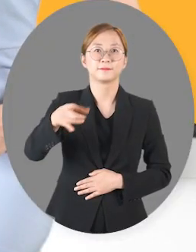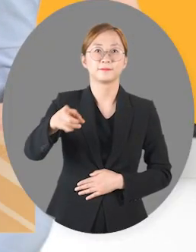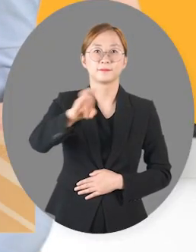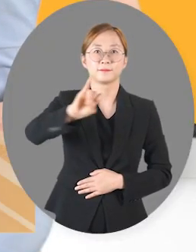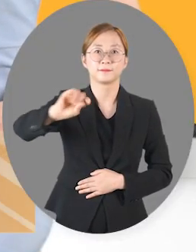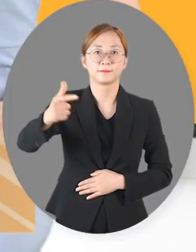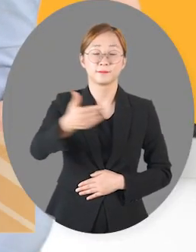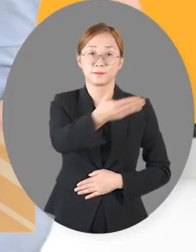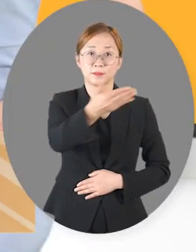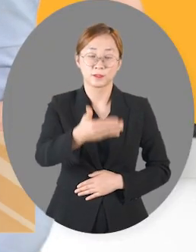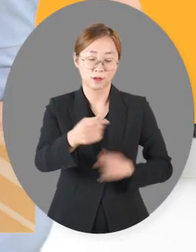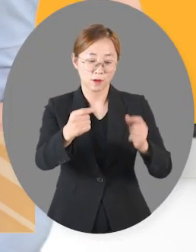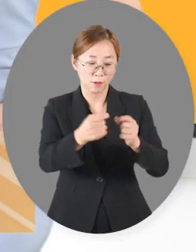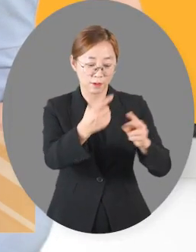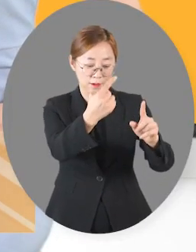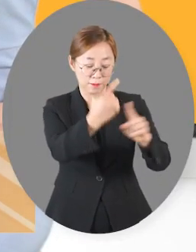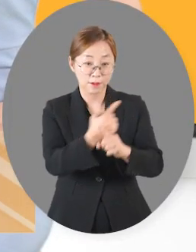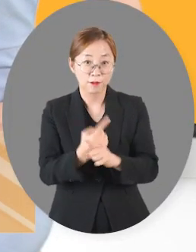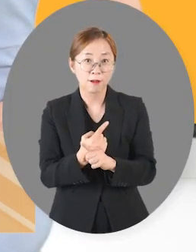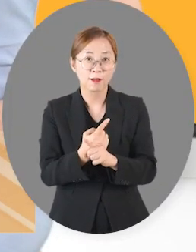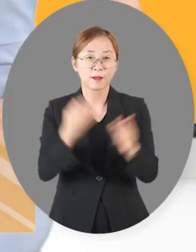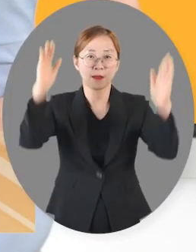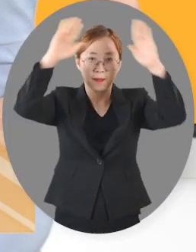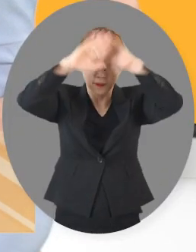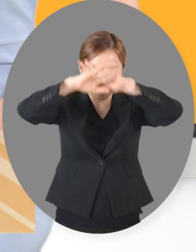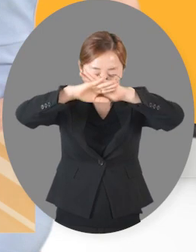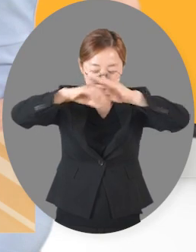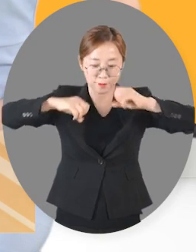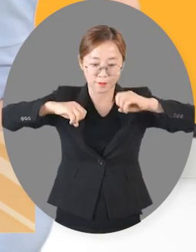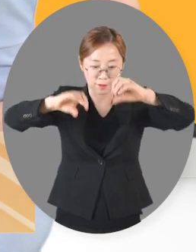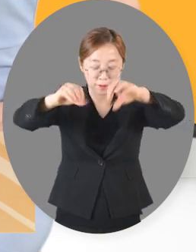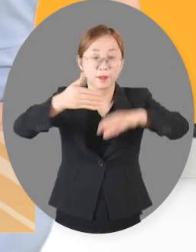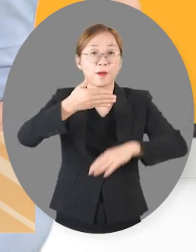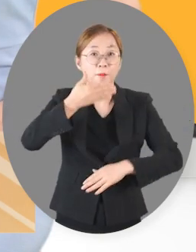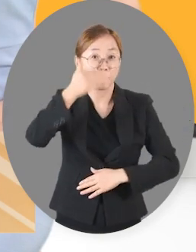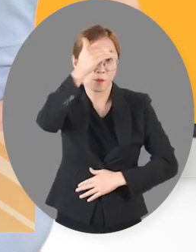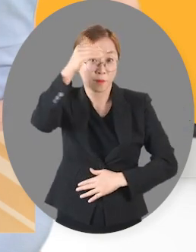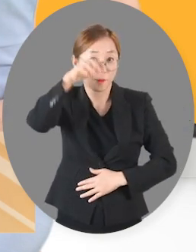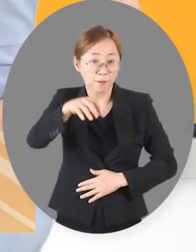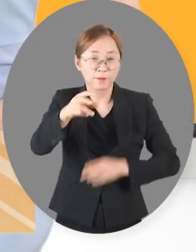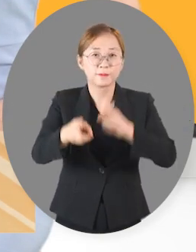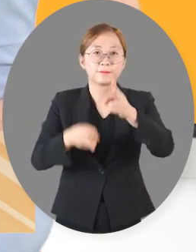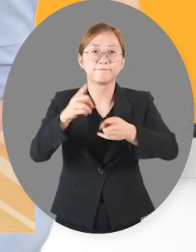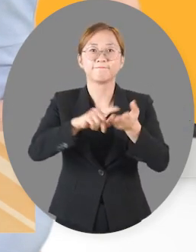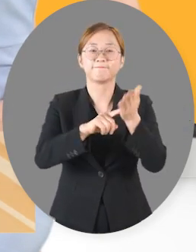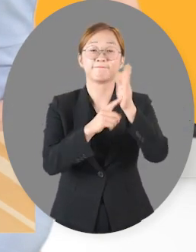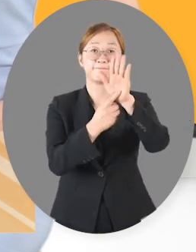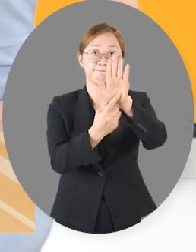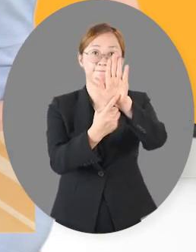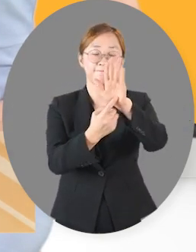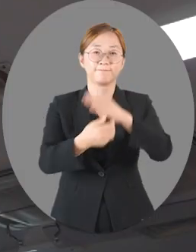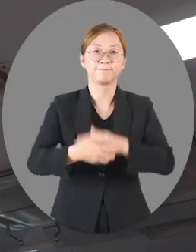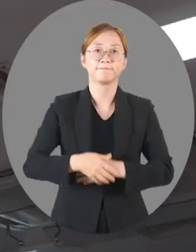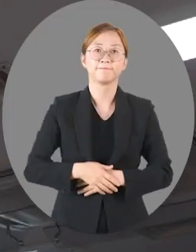재민천 프롬나드 조성 및 공주야행 골목길 활성화 사업의 용역보고회가 열렸습니다.